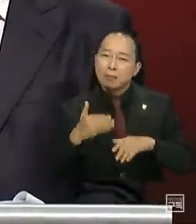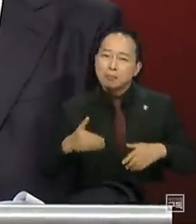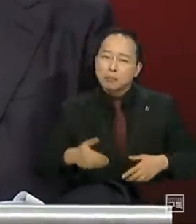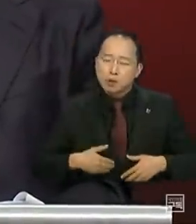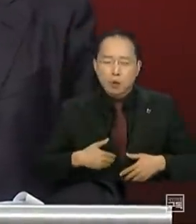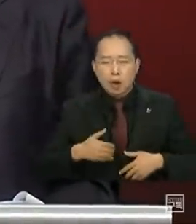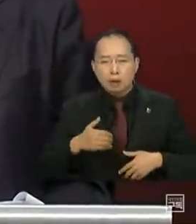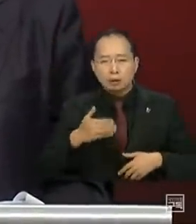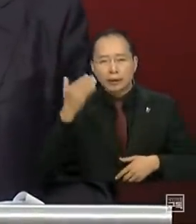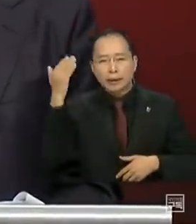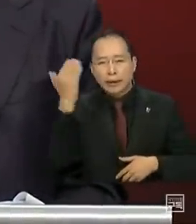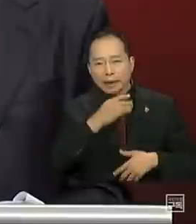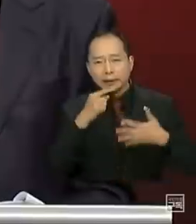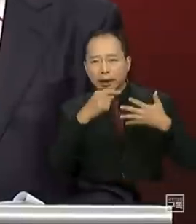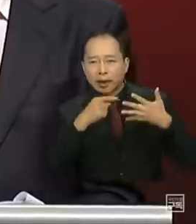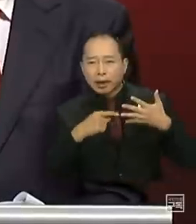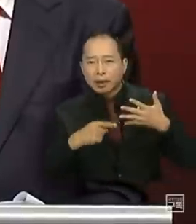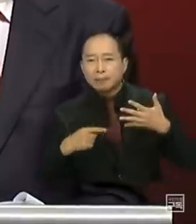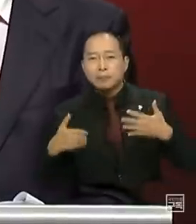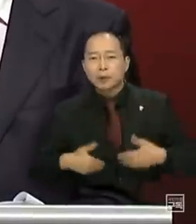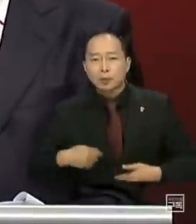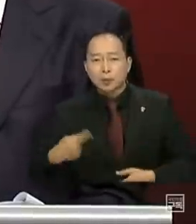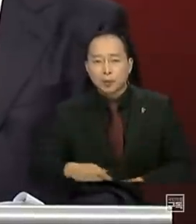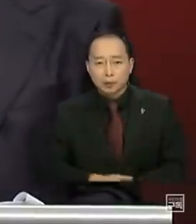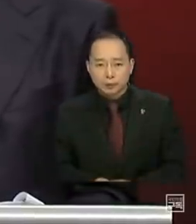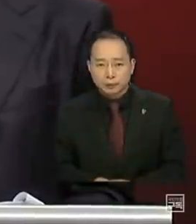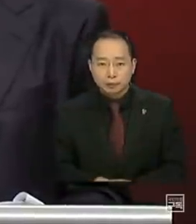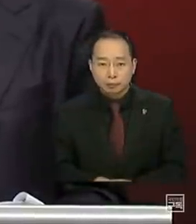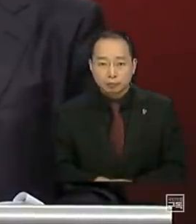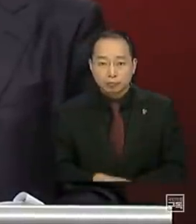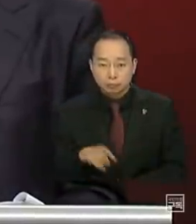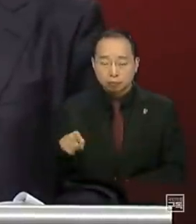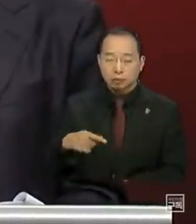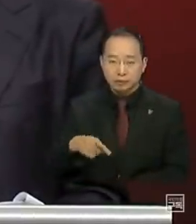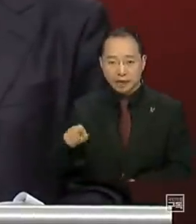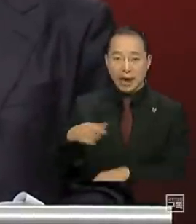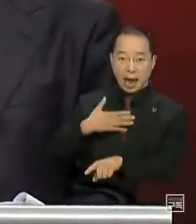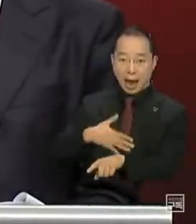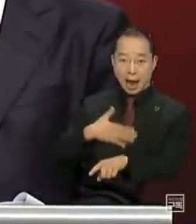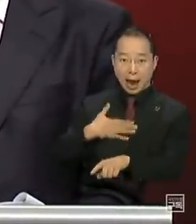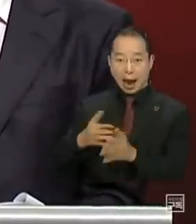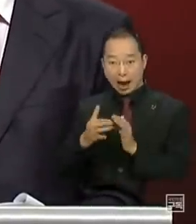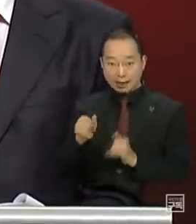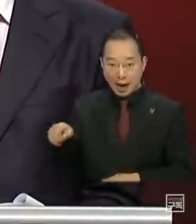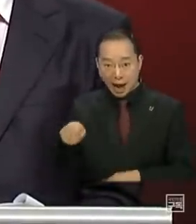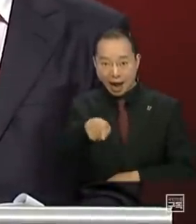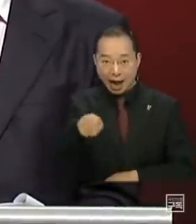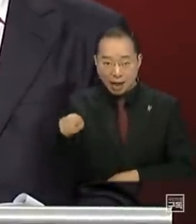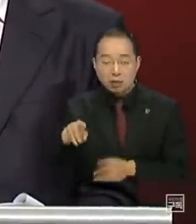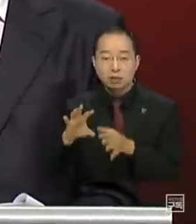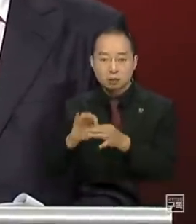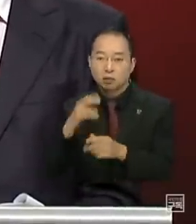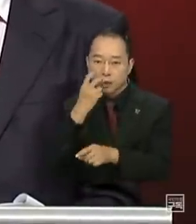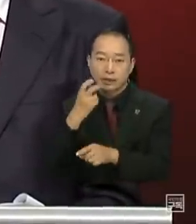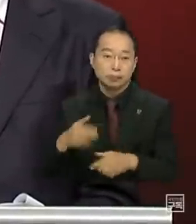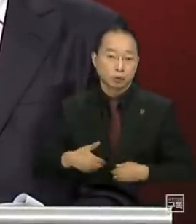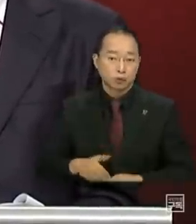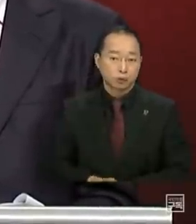않습니까? 한 나라의 대통령이? 측근 관리도 필요하겠죠. 네. 그것은